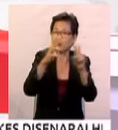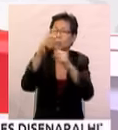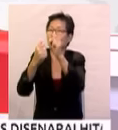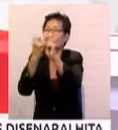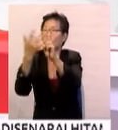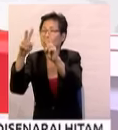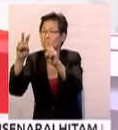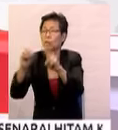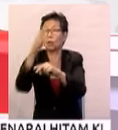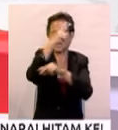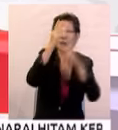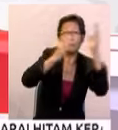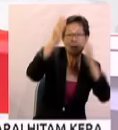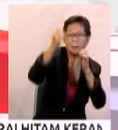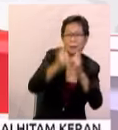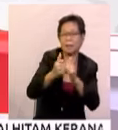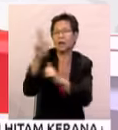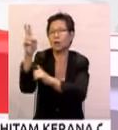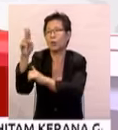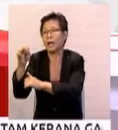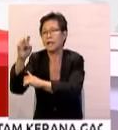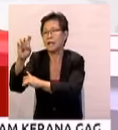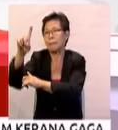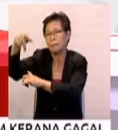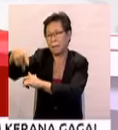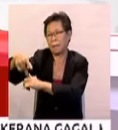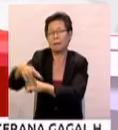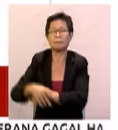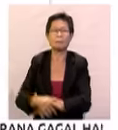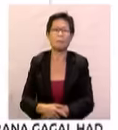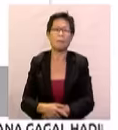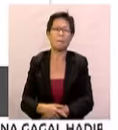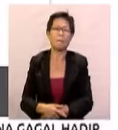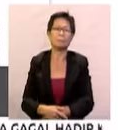2016-2020 antara Kerajaan Malaysia dan UNDP.